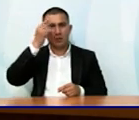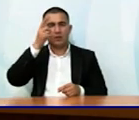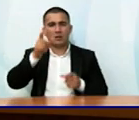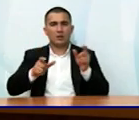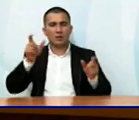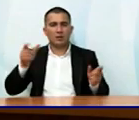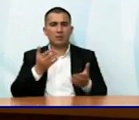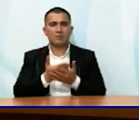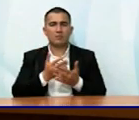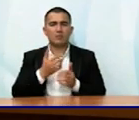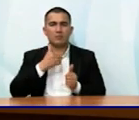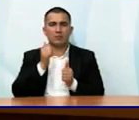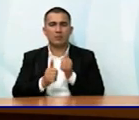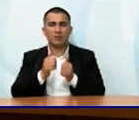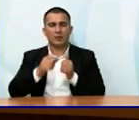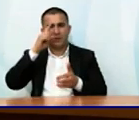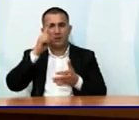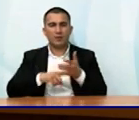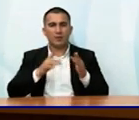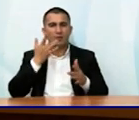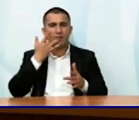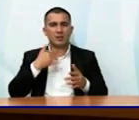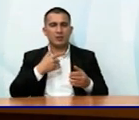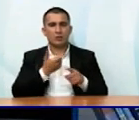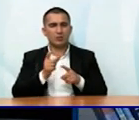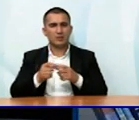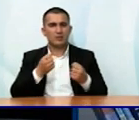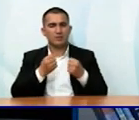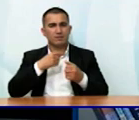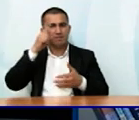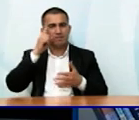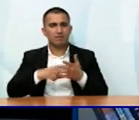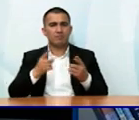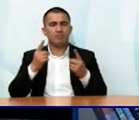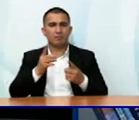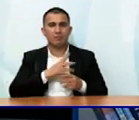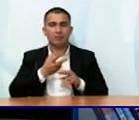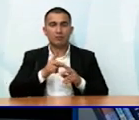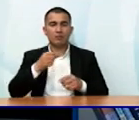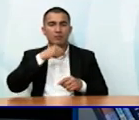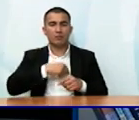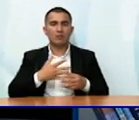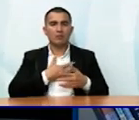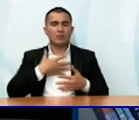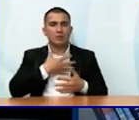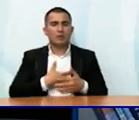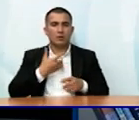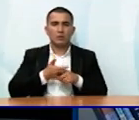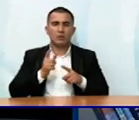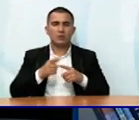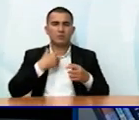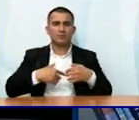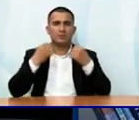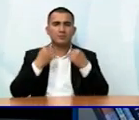kimimni. Doimo ishonchim mahkam bo'lsa ham, ba'zan vasvasalar bosar dilimni deydi. Ya'ni ota sifatida